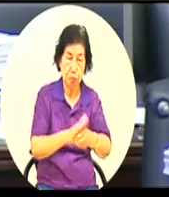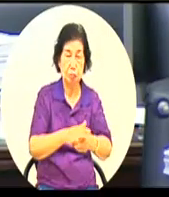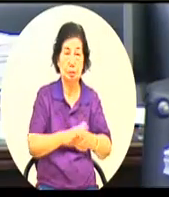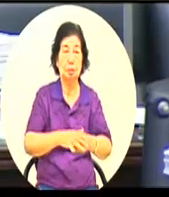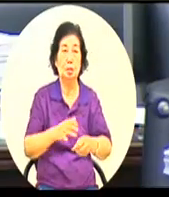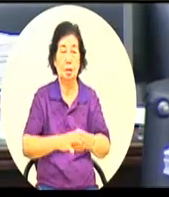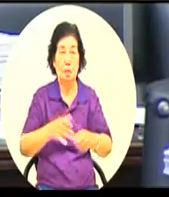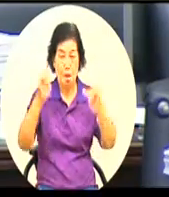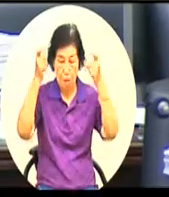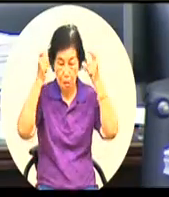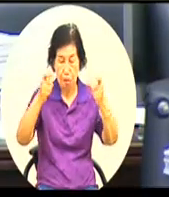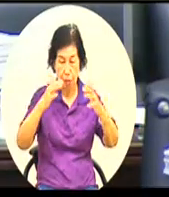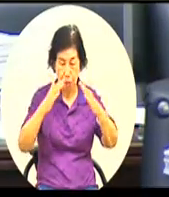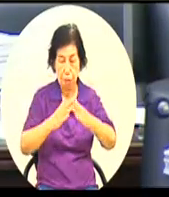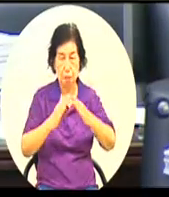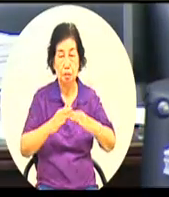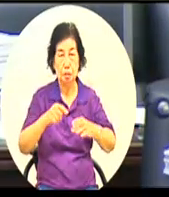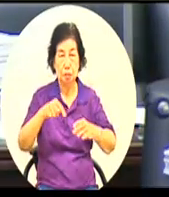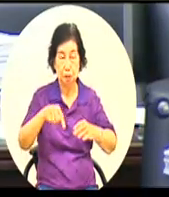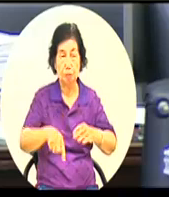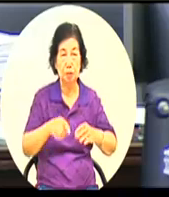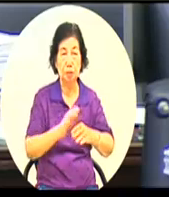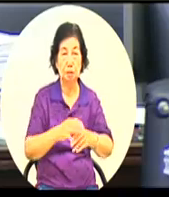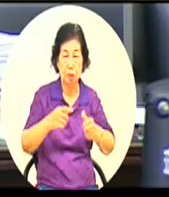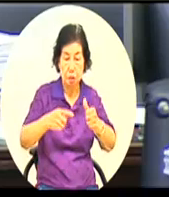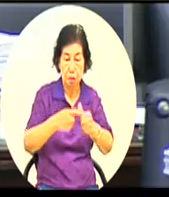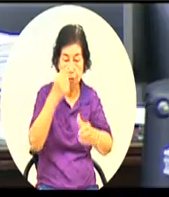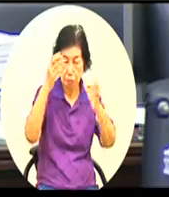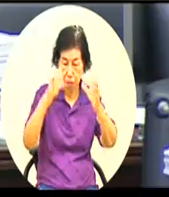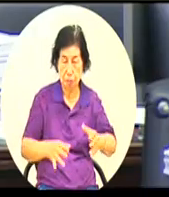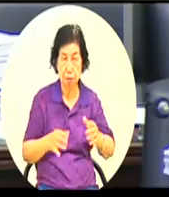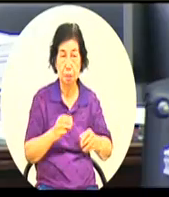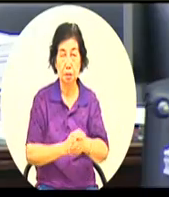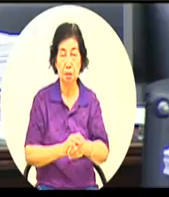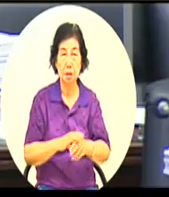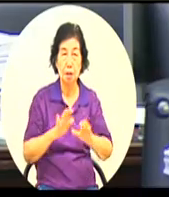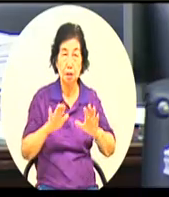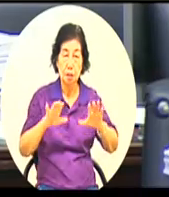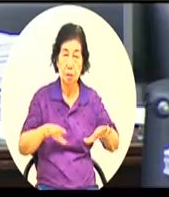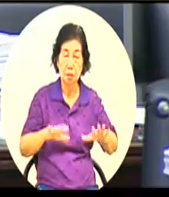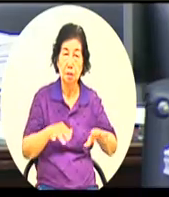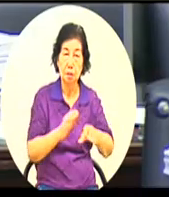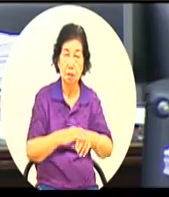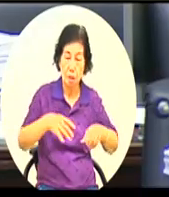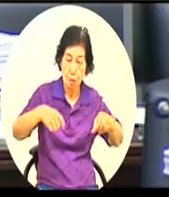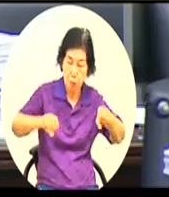这开始叫做飞鹤家园了，啊，一台准啊3万啊。